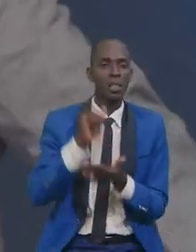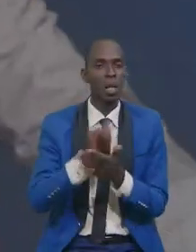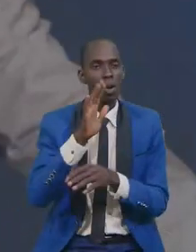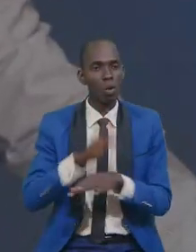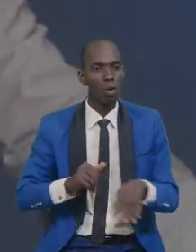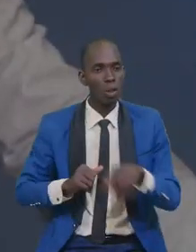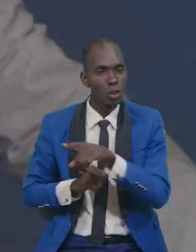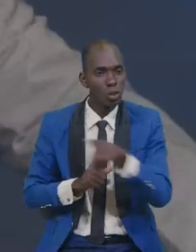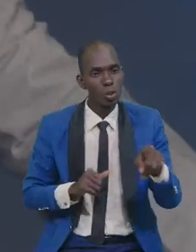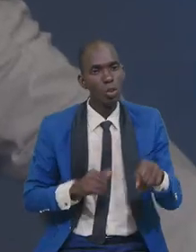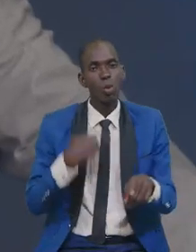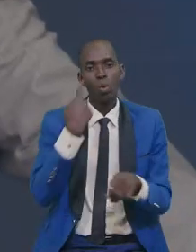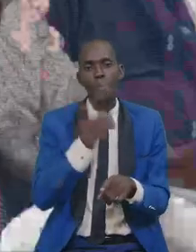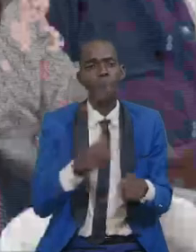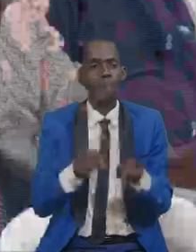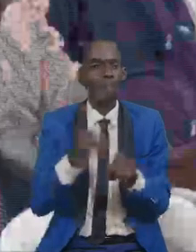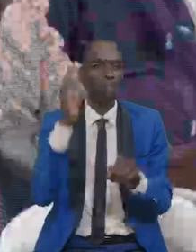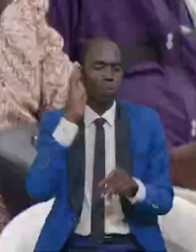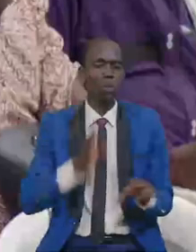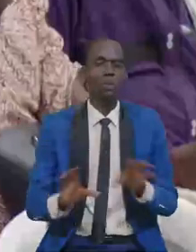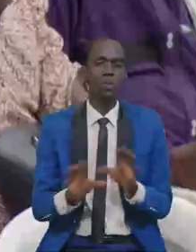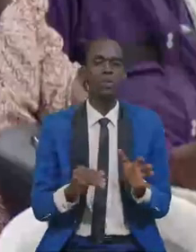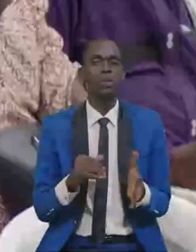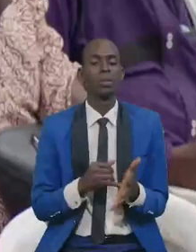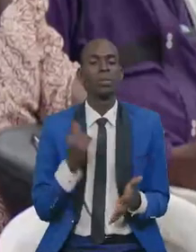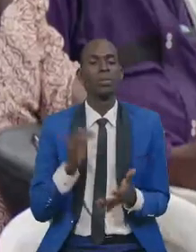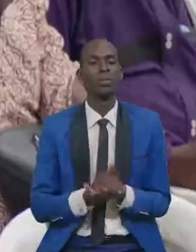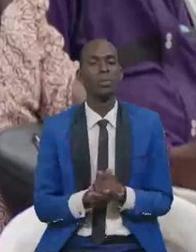est fidèle. Et c'est lui qui le fera.